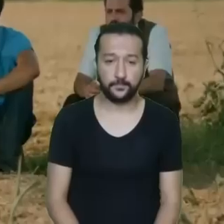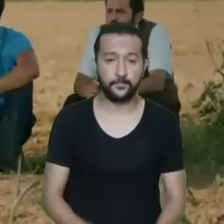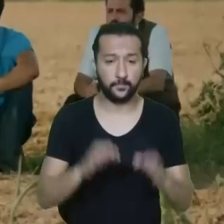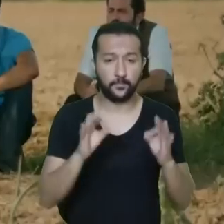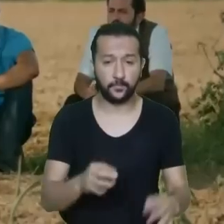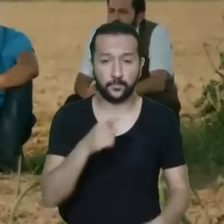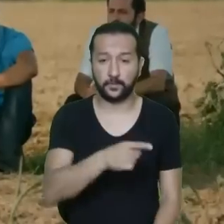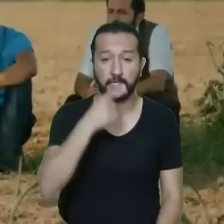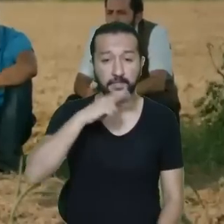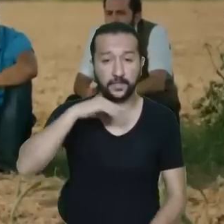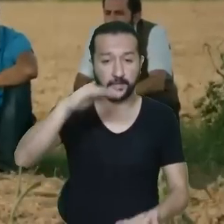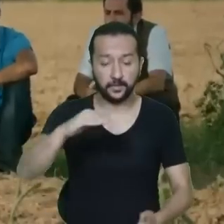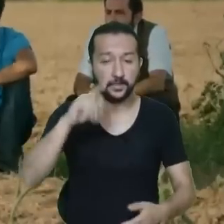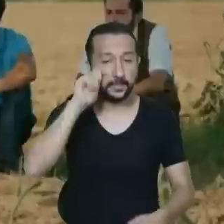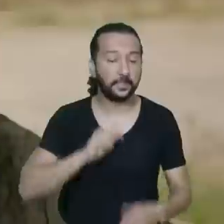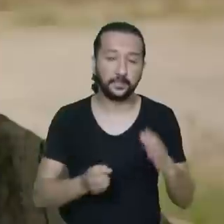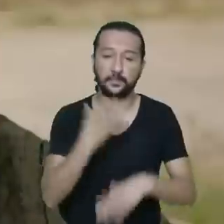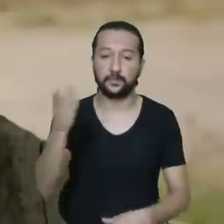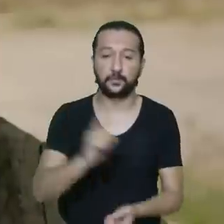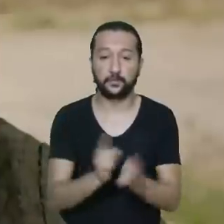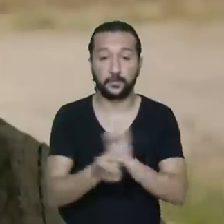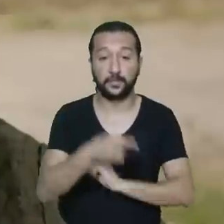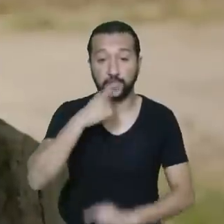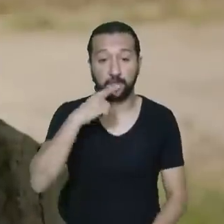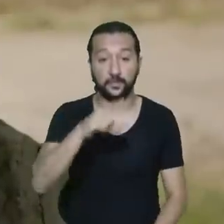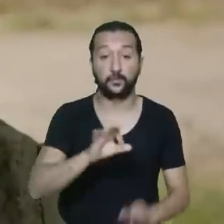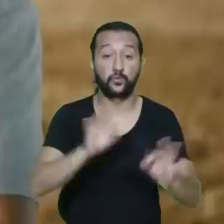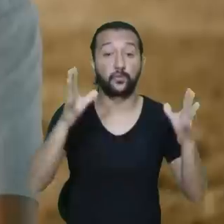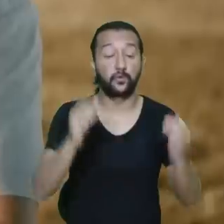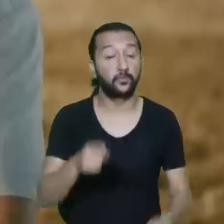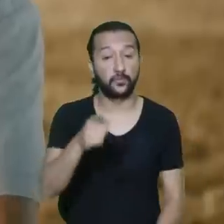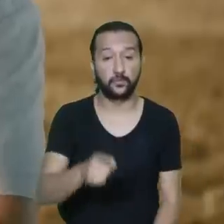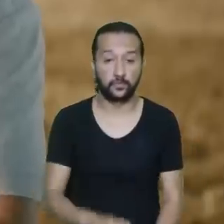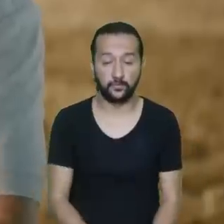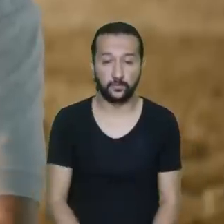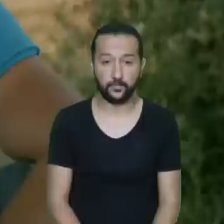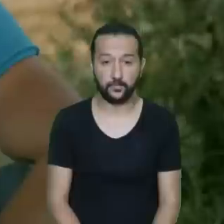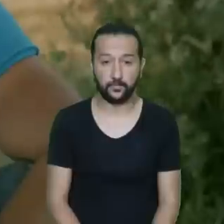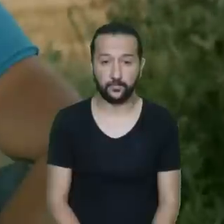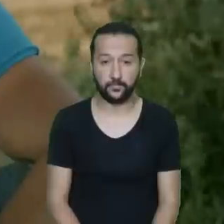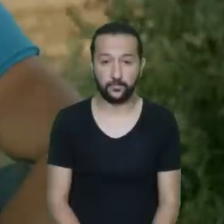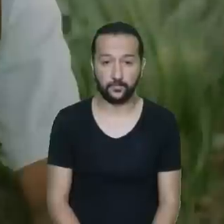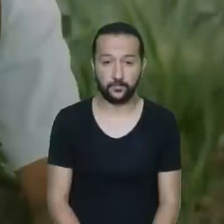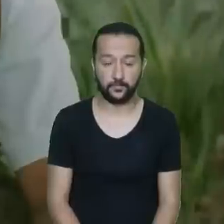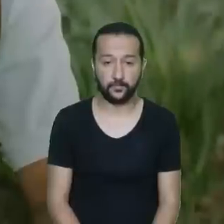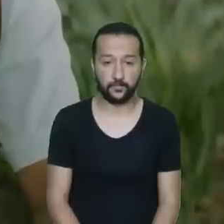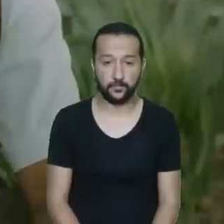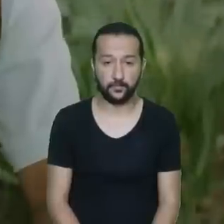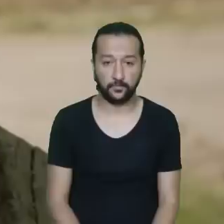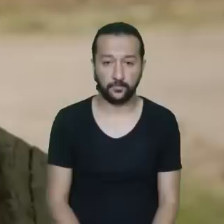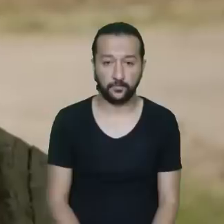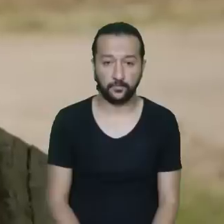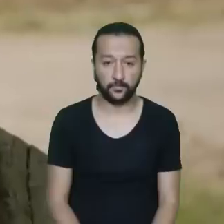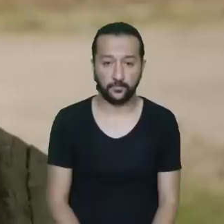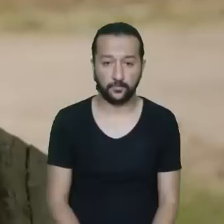Ulan iki bidon zeytin için düştüğümüz huali bak be. Yalnız zeytinle manyak olmuş ha. Süleyman bidonu kucağına almış, bir bir